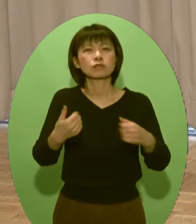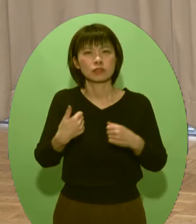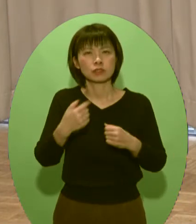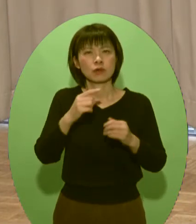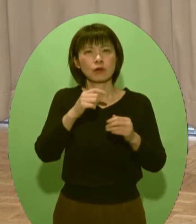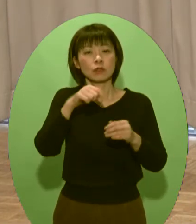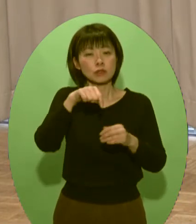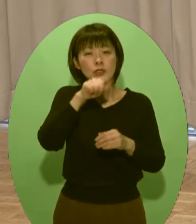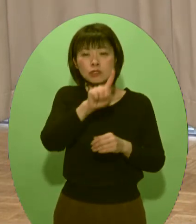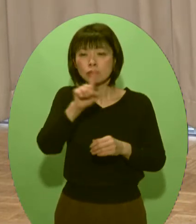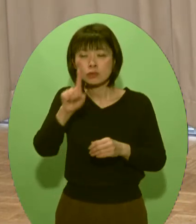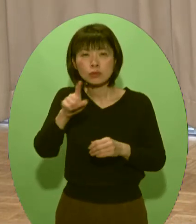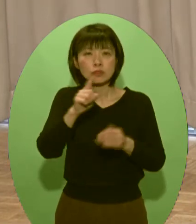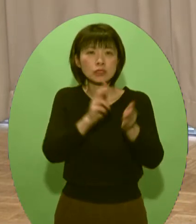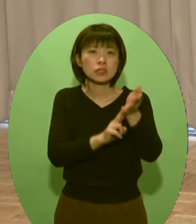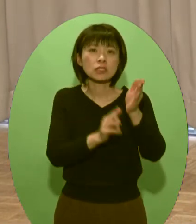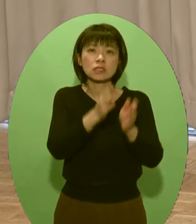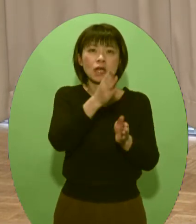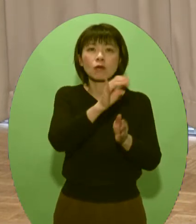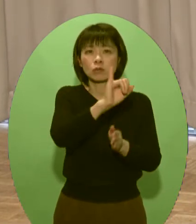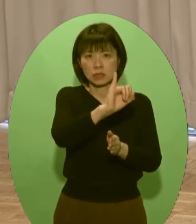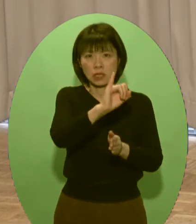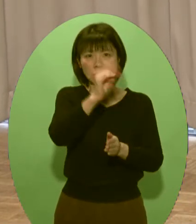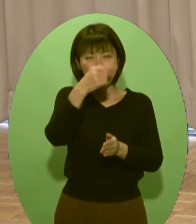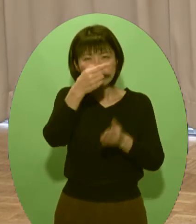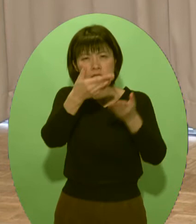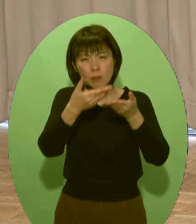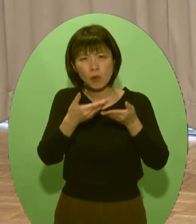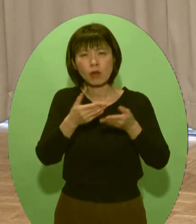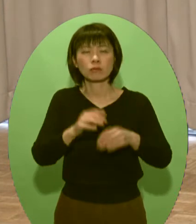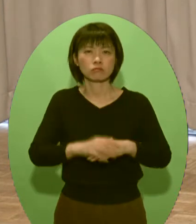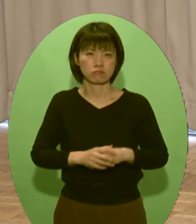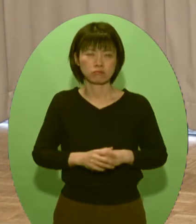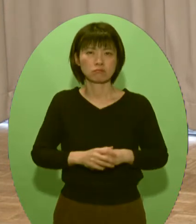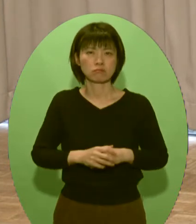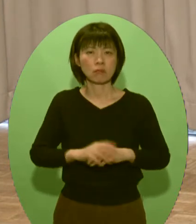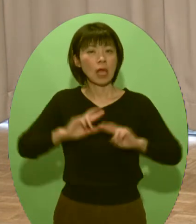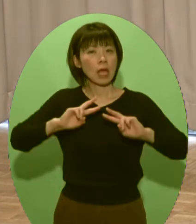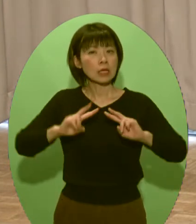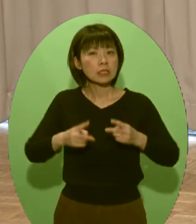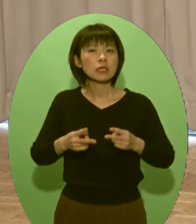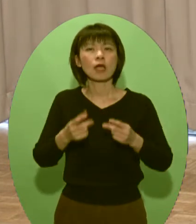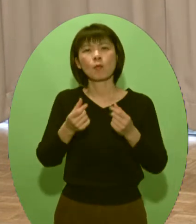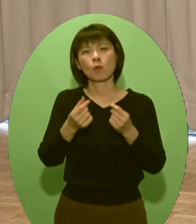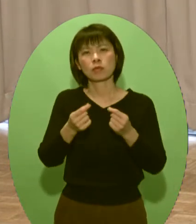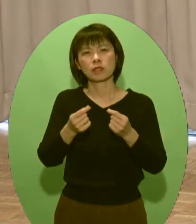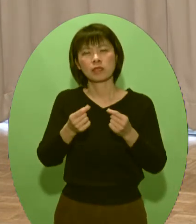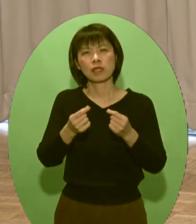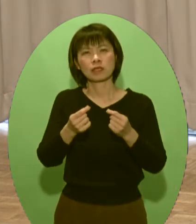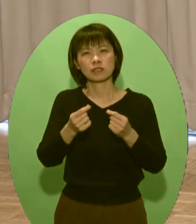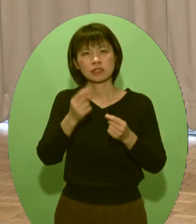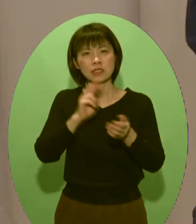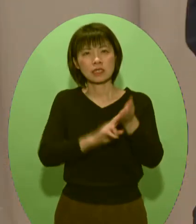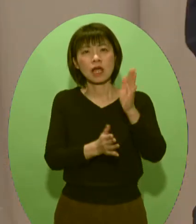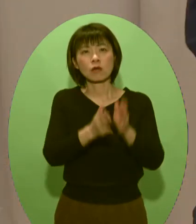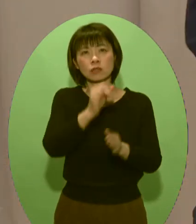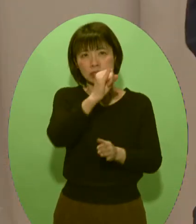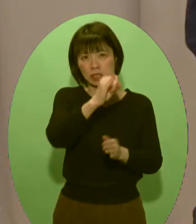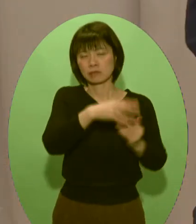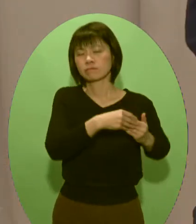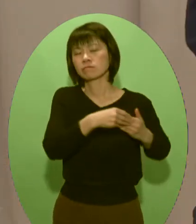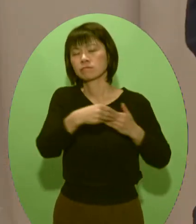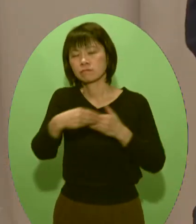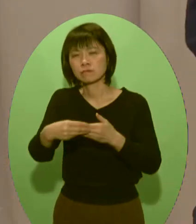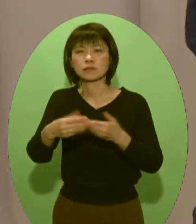と、着替えとかそういうものの受け渡しにしても全部看護師さんにお願いしないといけなくって、今ま